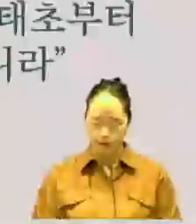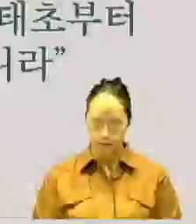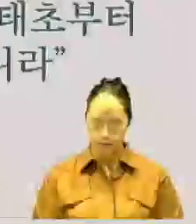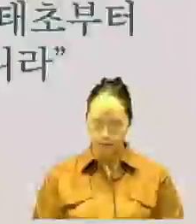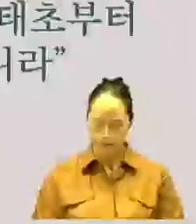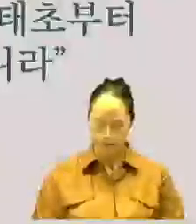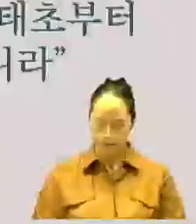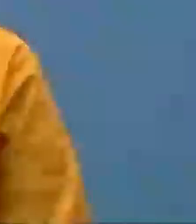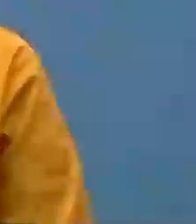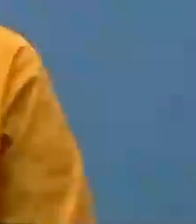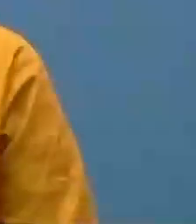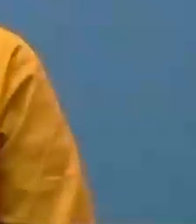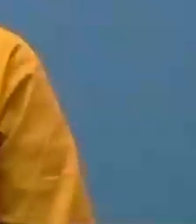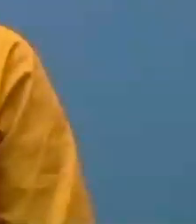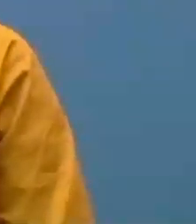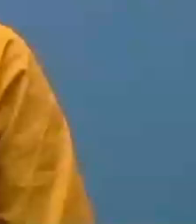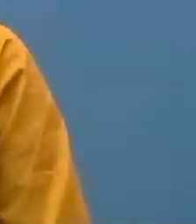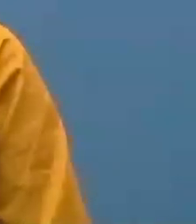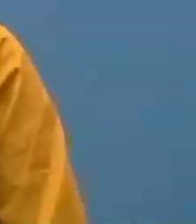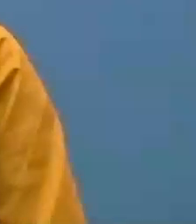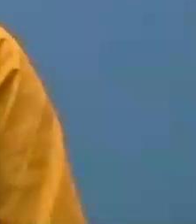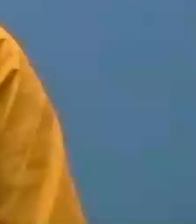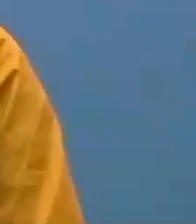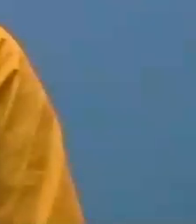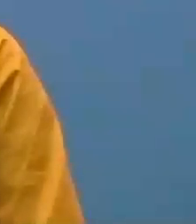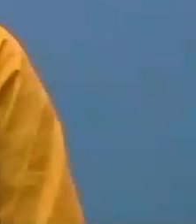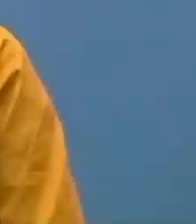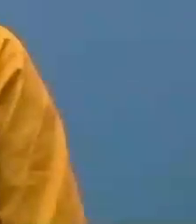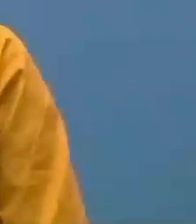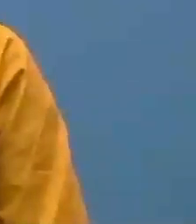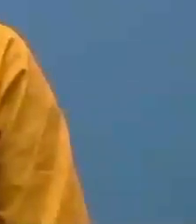这节经文正记录在他们成为俘虏之前。